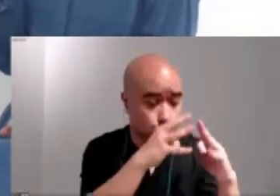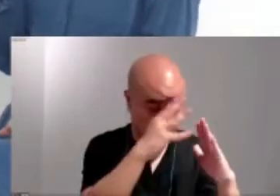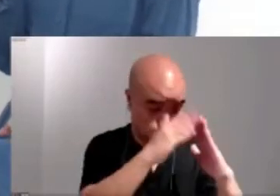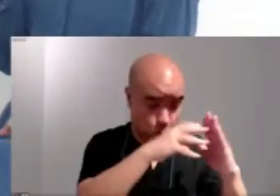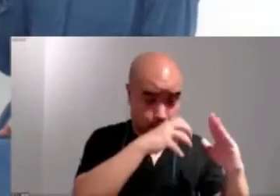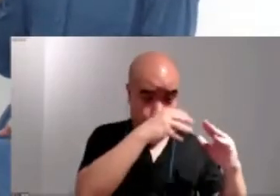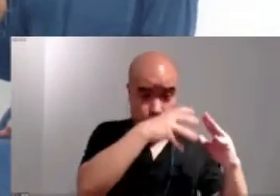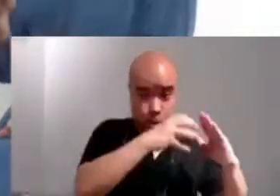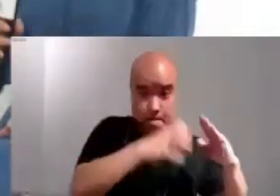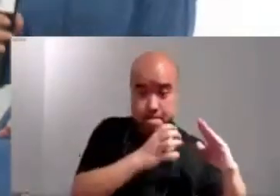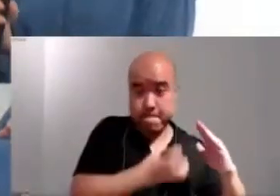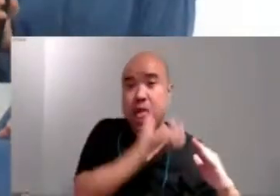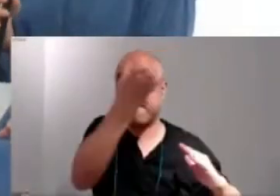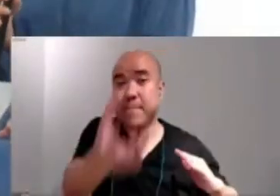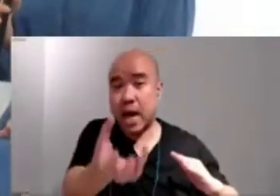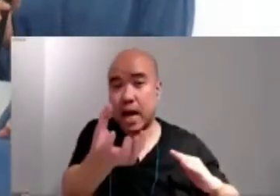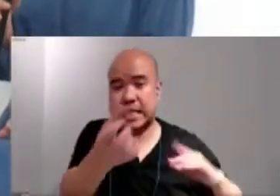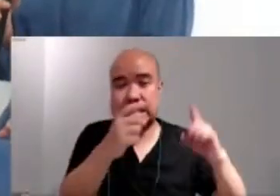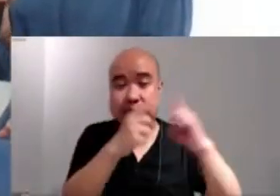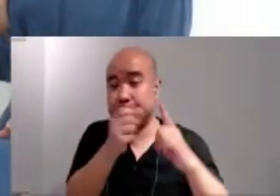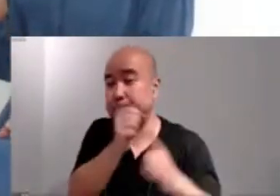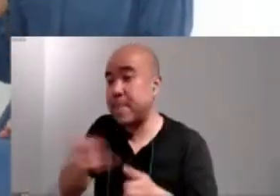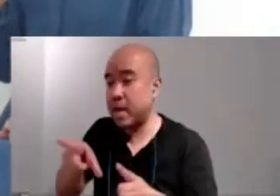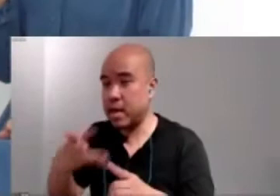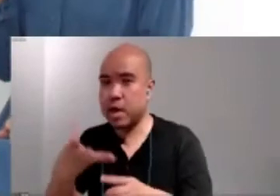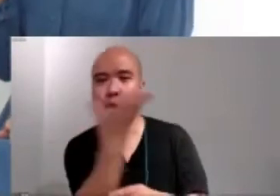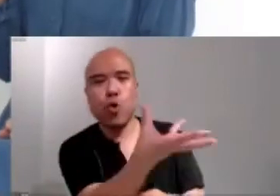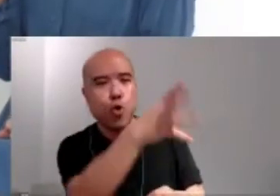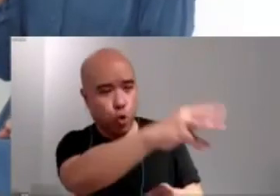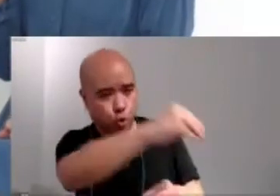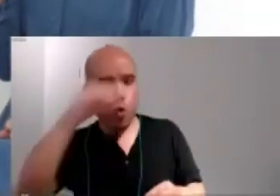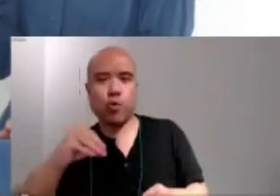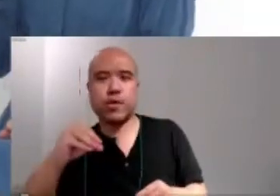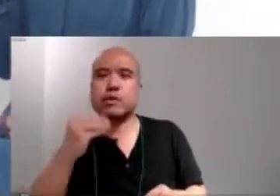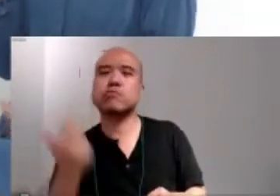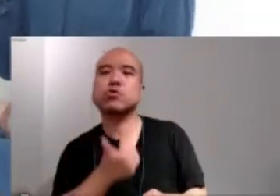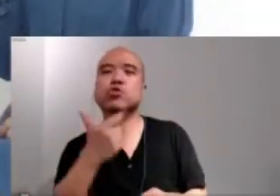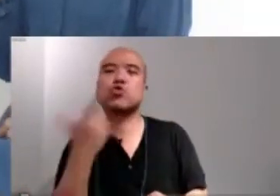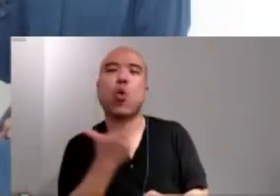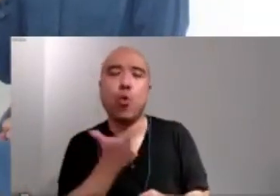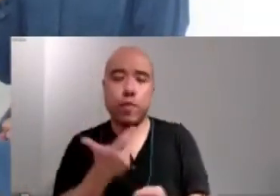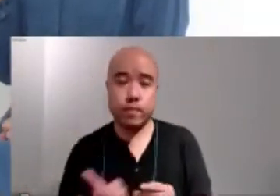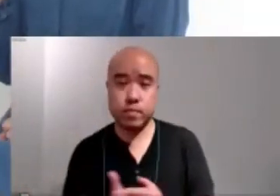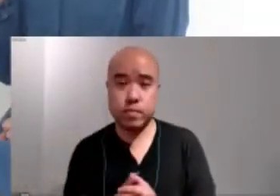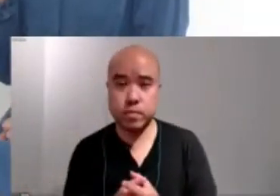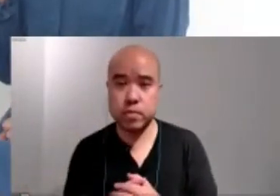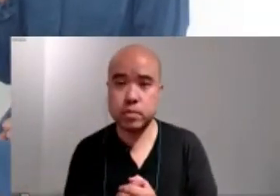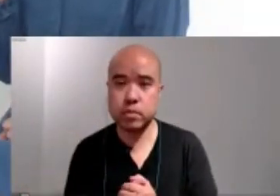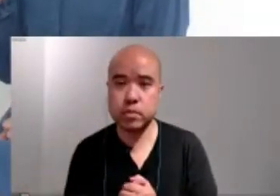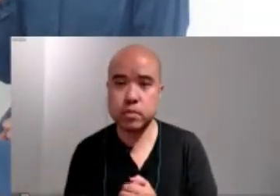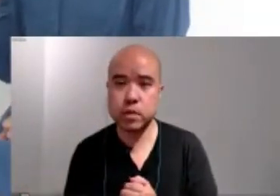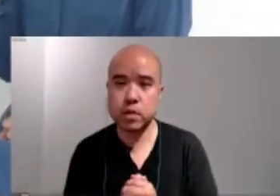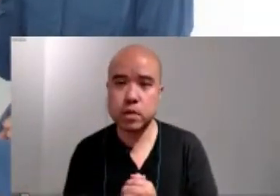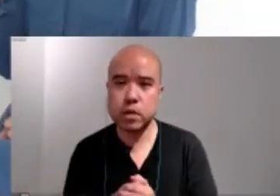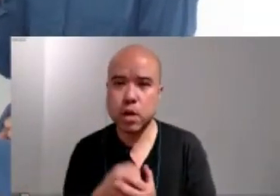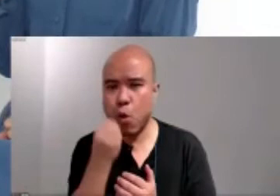啊，係 即係都係一啲文化，大家唔會咁唔要面嘅。 係啊，係啊，係啊。同埋佢哋，我諗係因為香港人個消費能力實